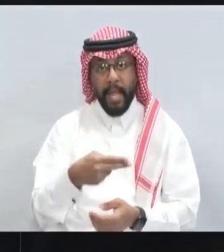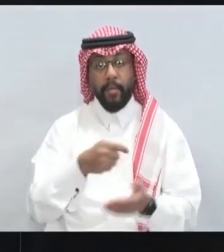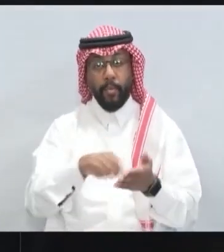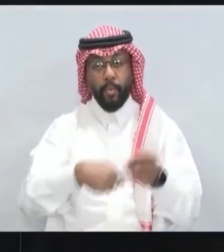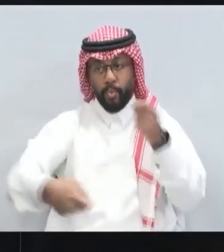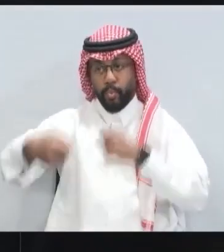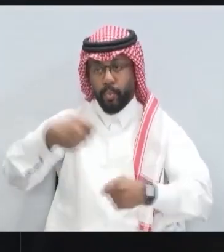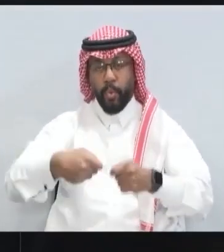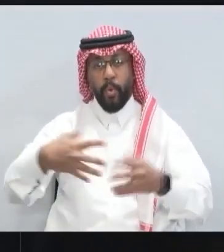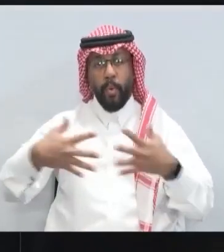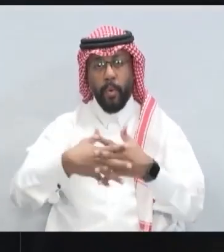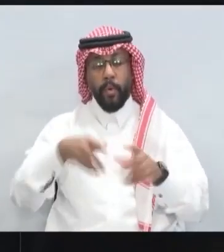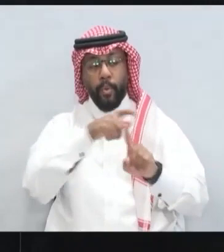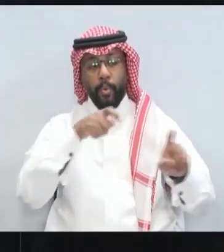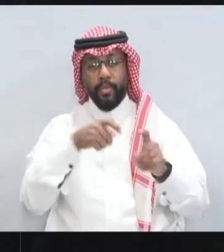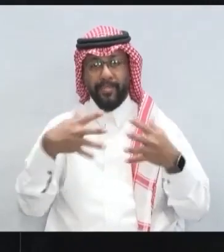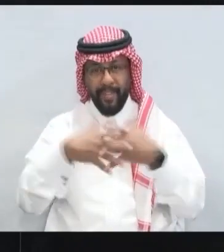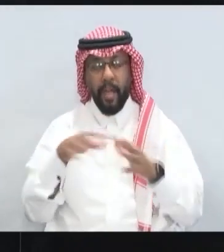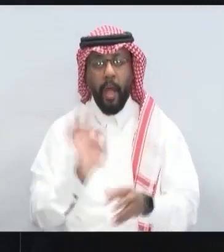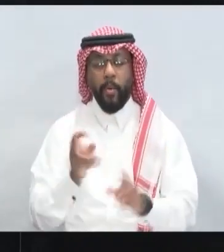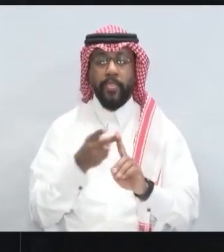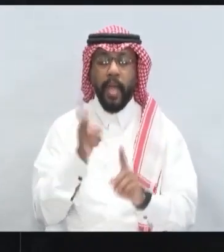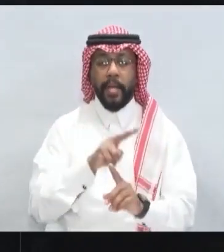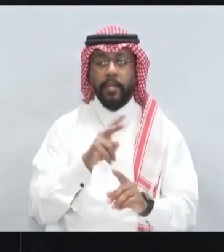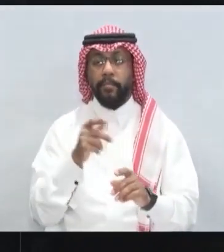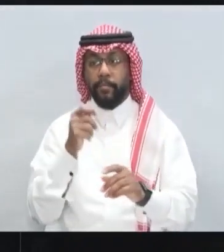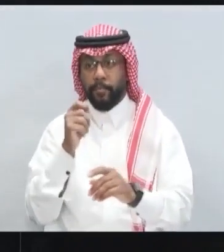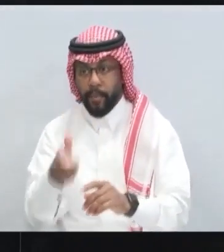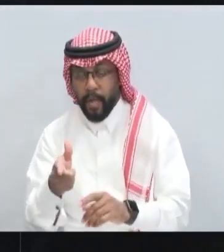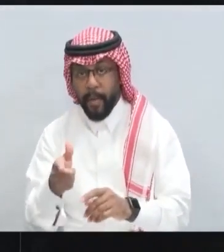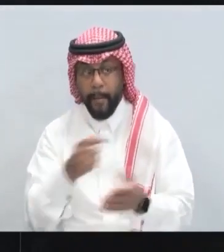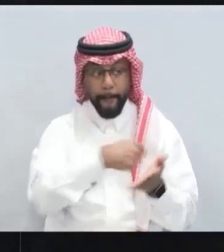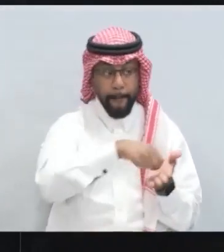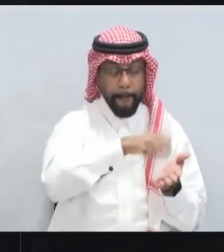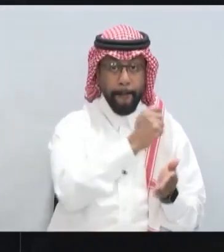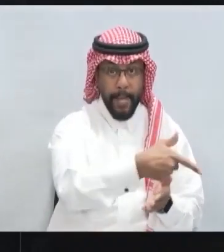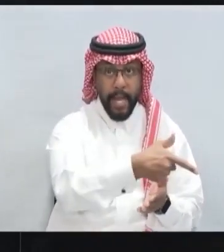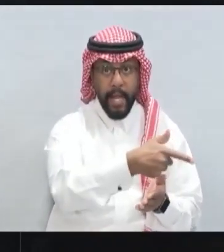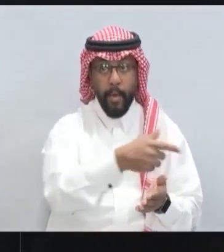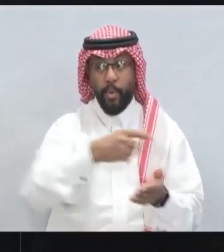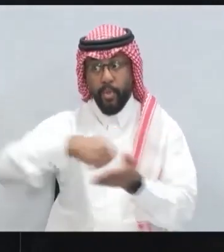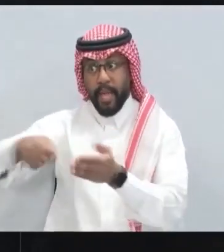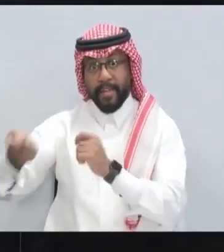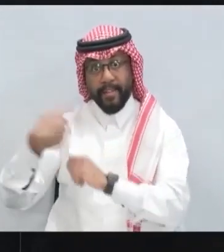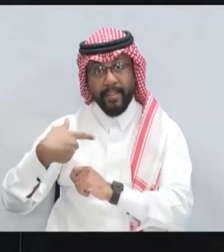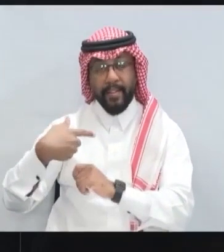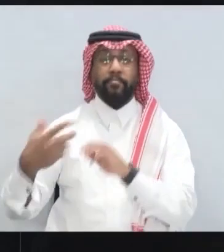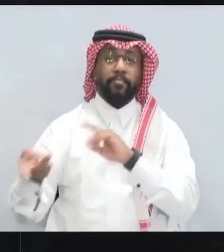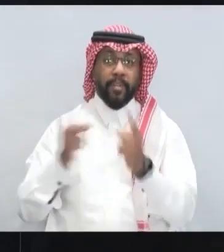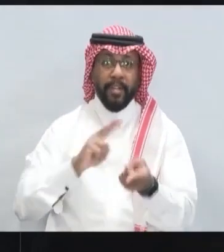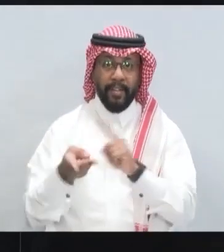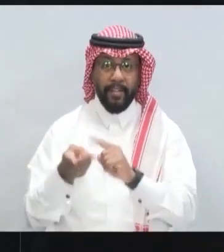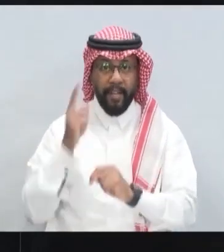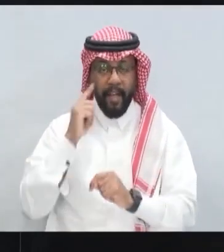المتداوله التي يسهل بيعها ومن ثم الحصول على النقد مره اخرى ذكرنا ان الاصول المتداوله هي الاصول